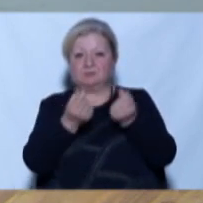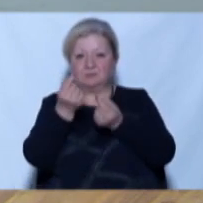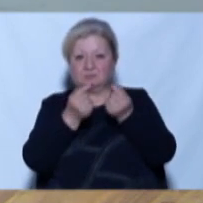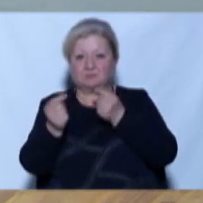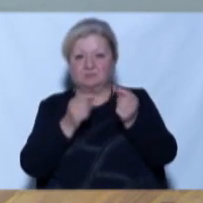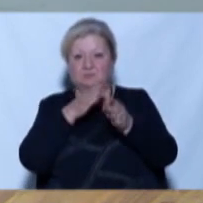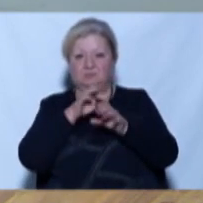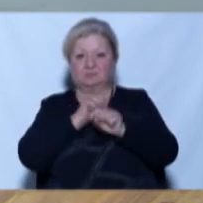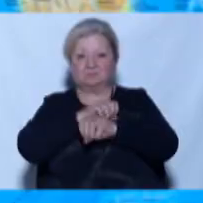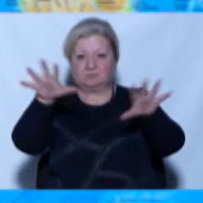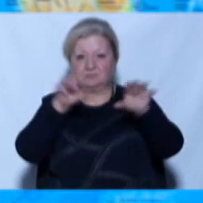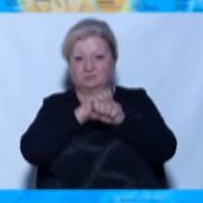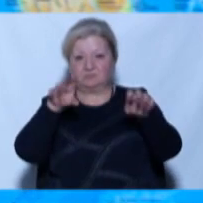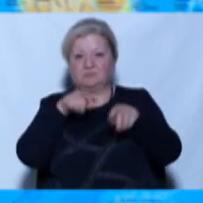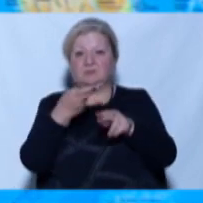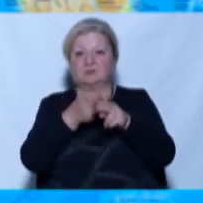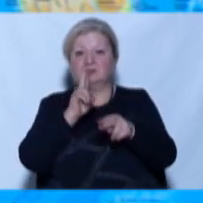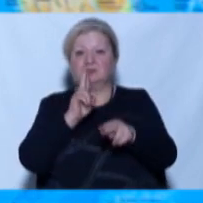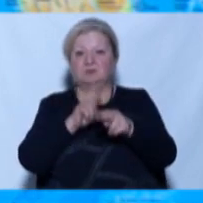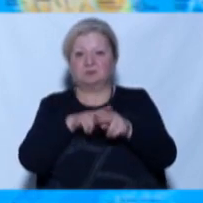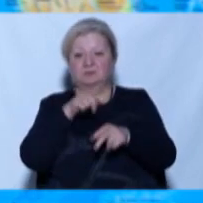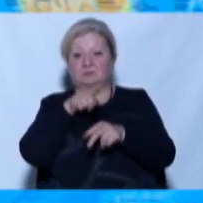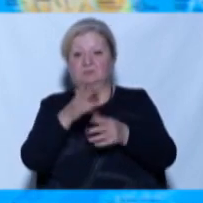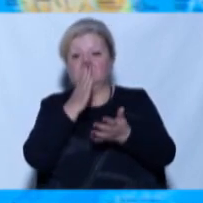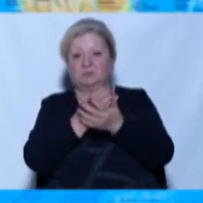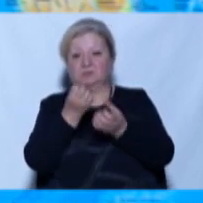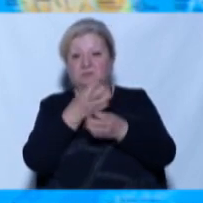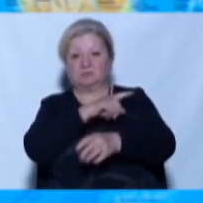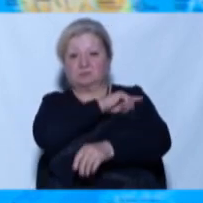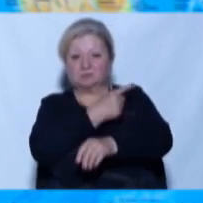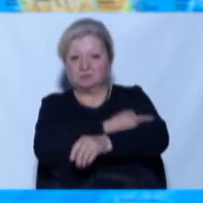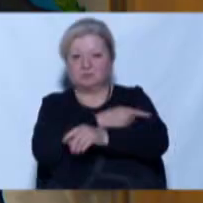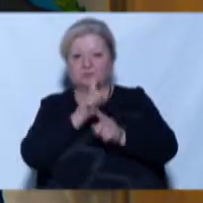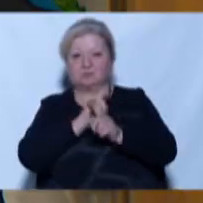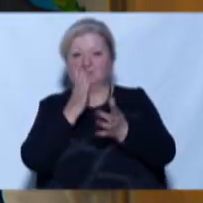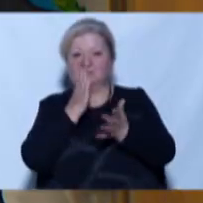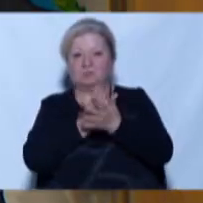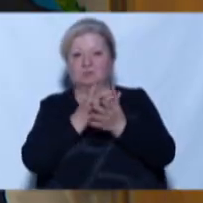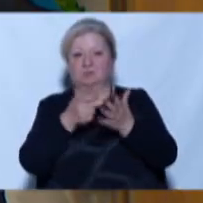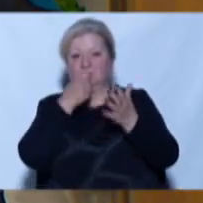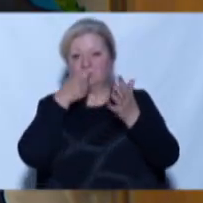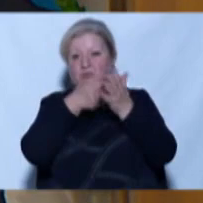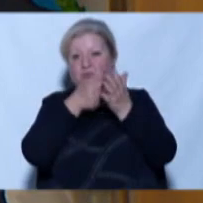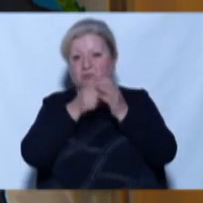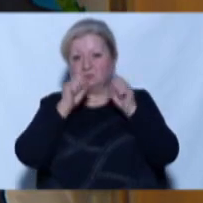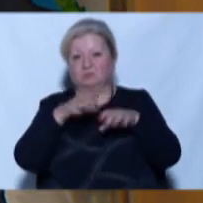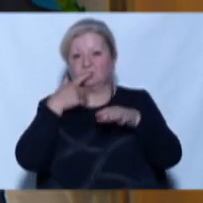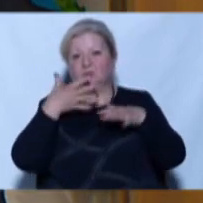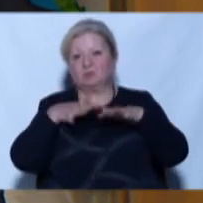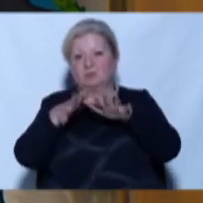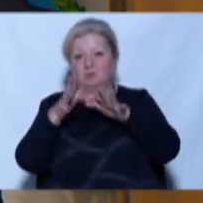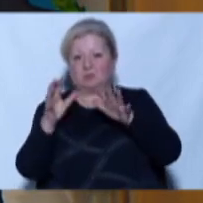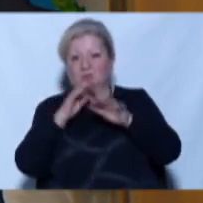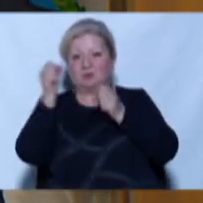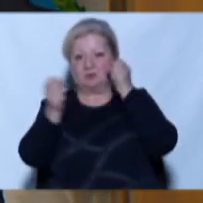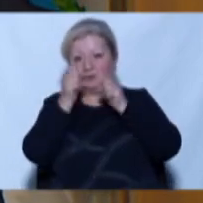ეს არის ის ძალები, რომელიც ასევე ამარაგებს ოკეანის მცხოვრებს საკვებით. შეიძლება გაგიკვირდეთ საიდანო, მაგრამ